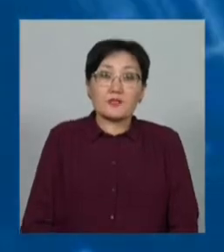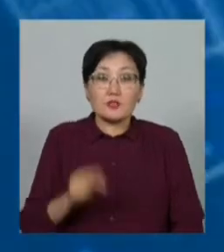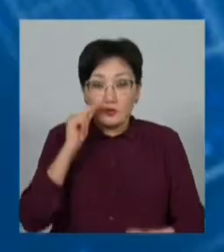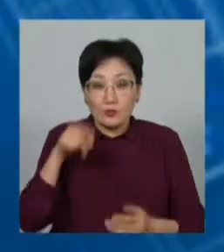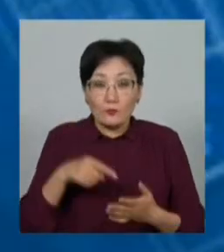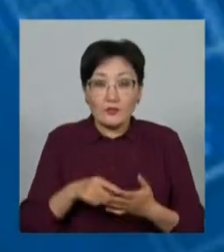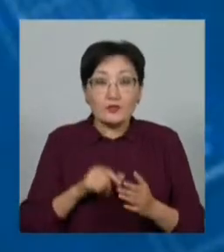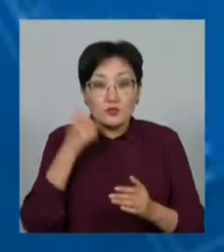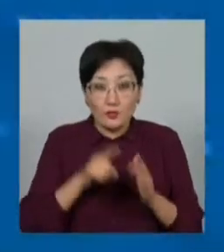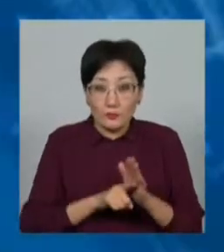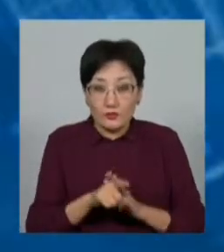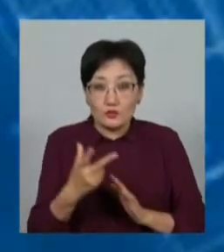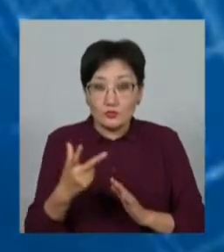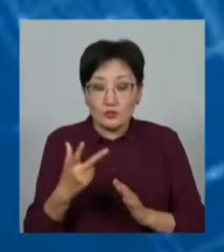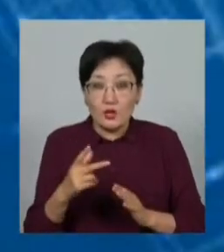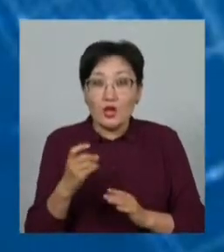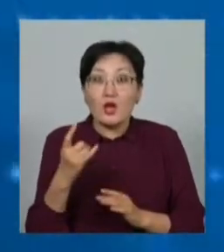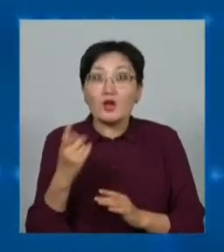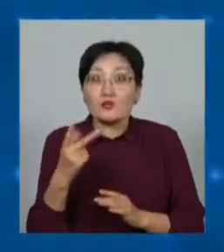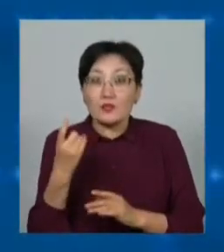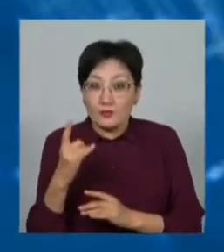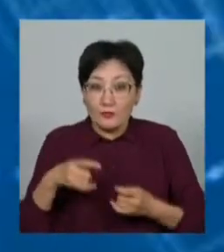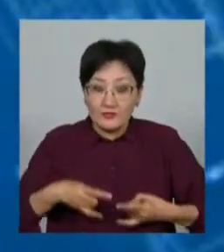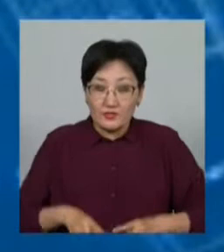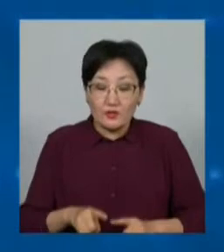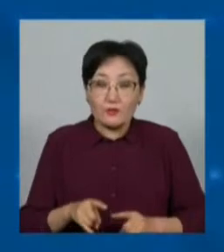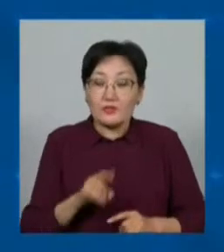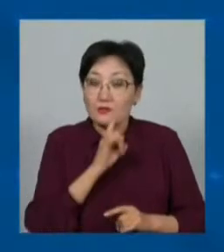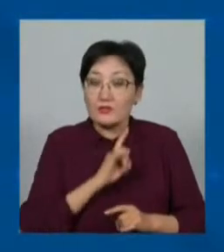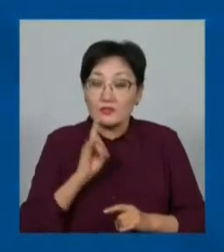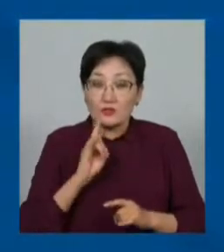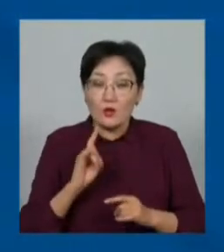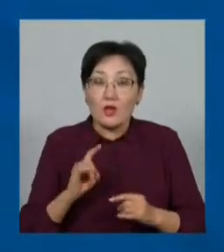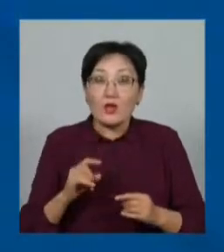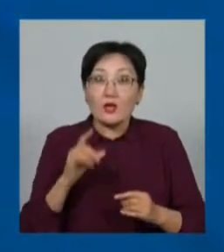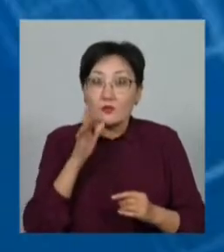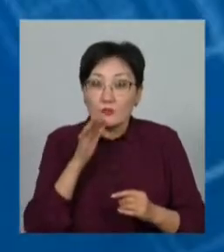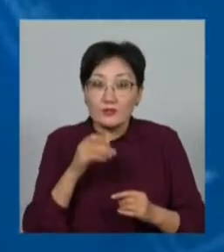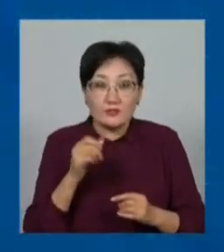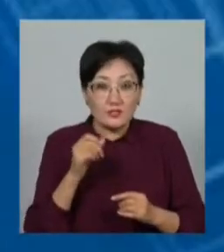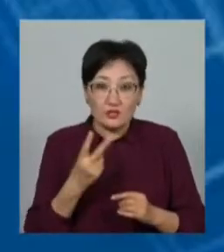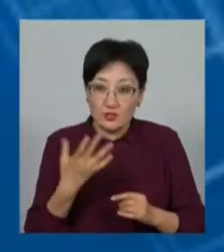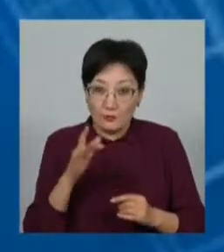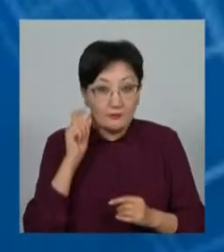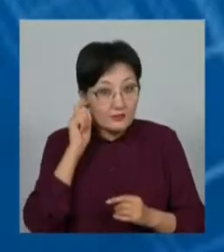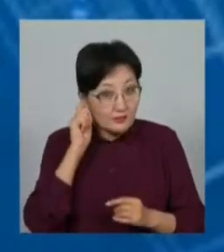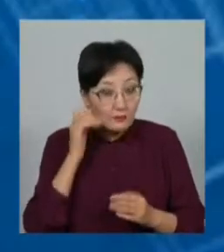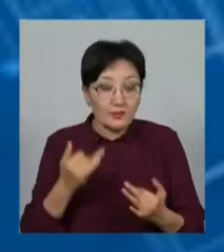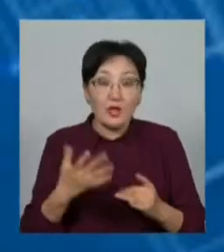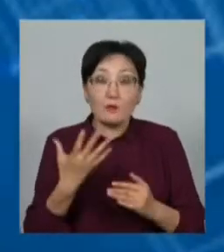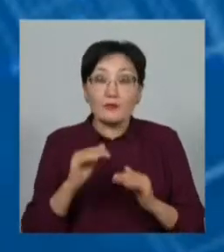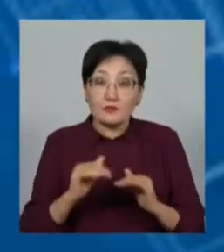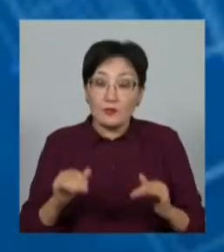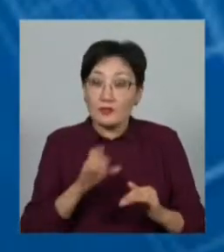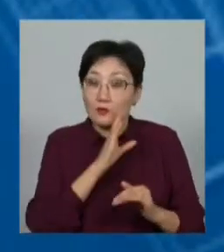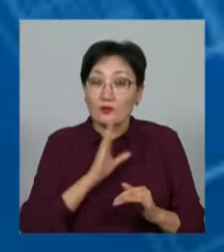Шымкентте жыл басынан бері үшінші үшем дүниеге келді. Үшемді босанған Нигара Меркасимованың жасы небәрі 25-те. Ал қазірде 5 баланың